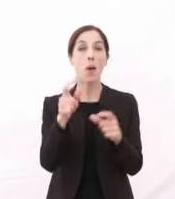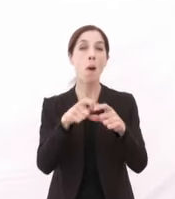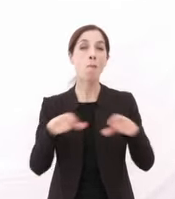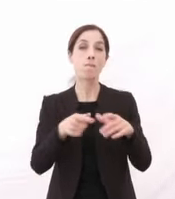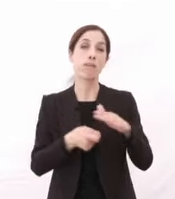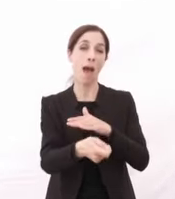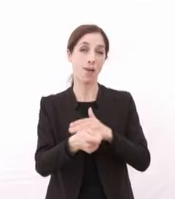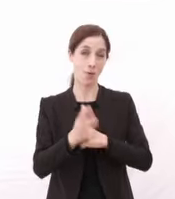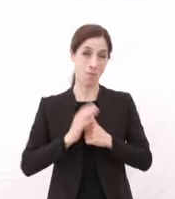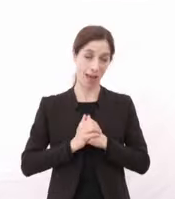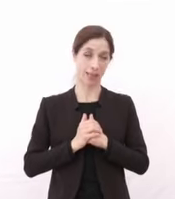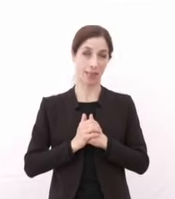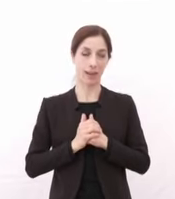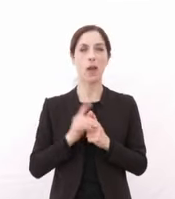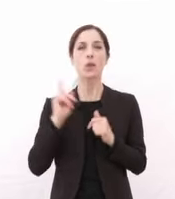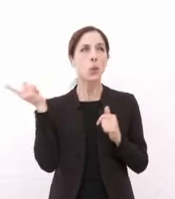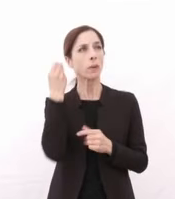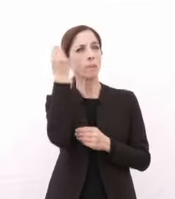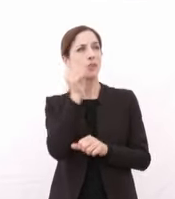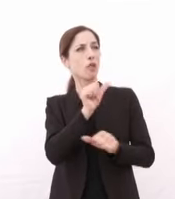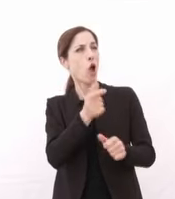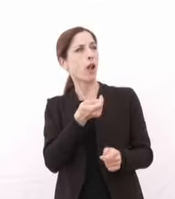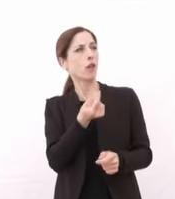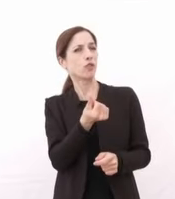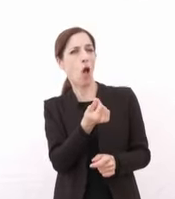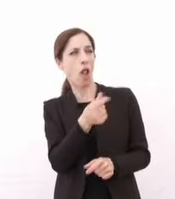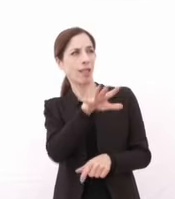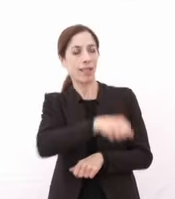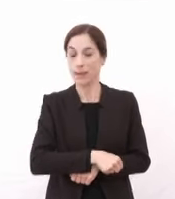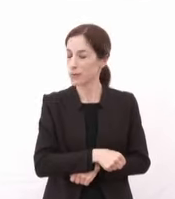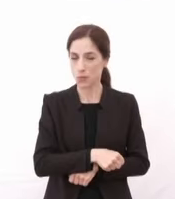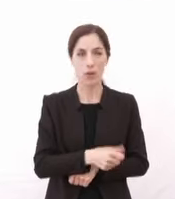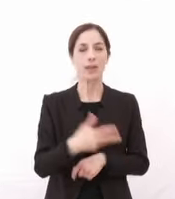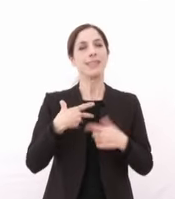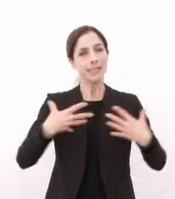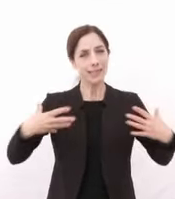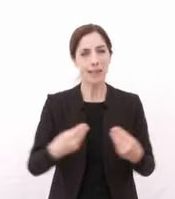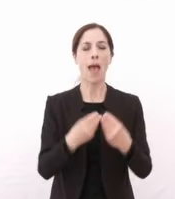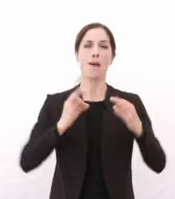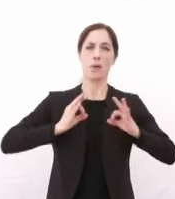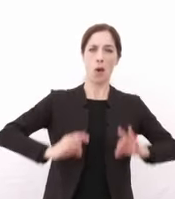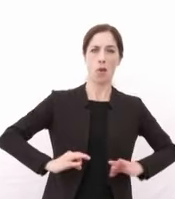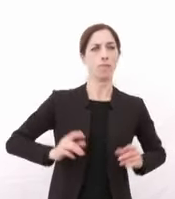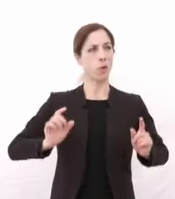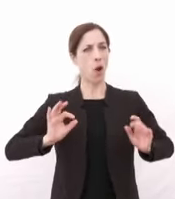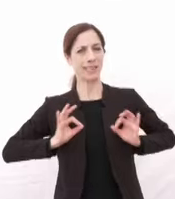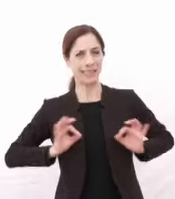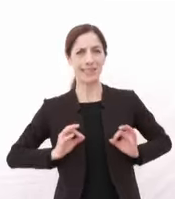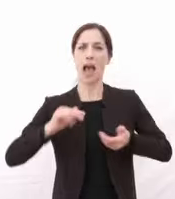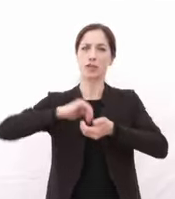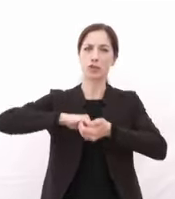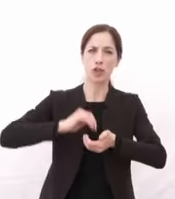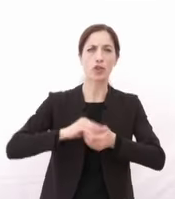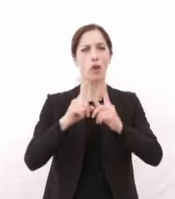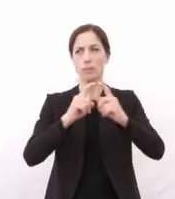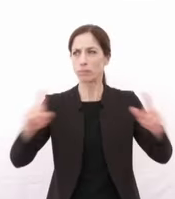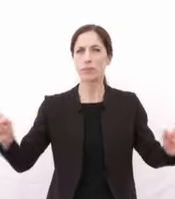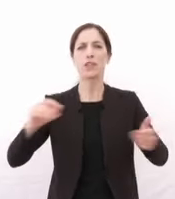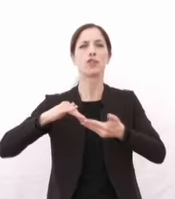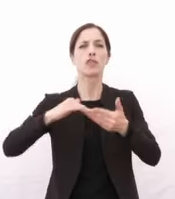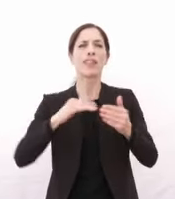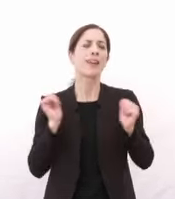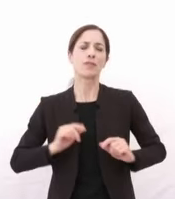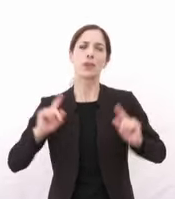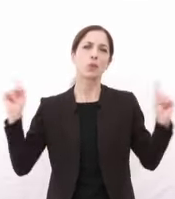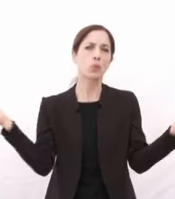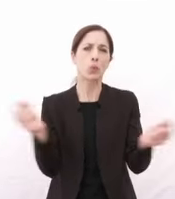insieme, istituzioni, magistratura, forze dell'ordine, associazioni, organizzazioni della società civile, cittadini, siamo impegnati